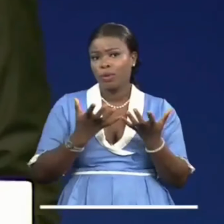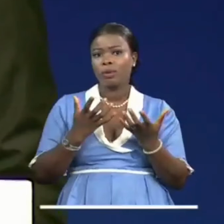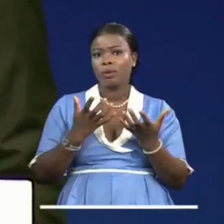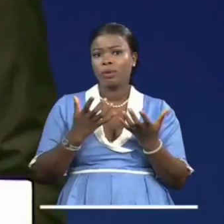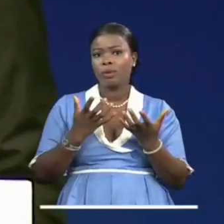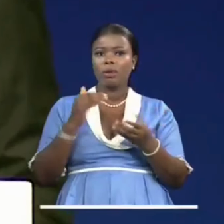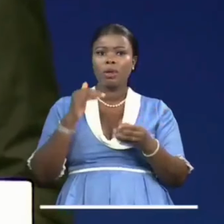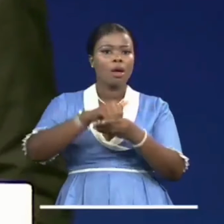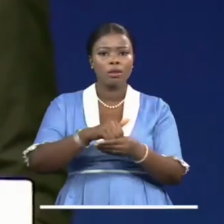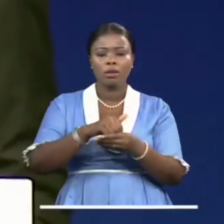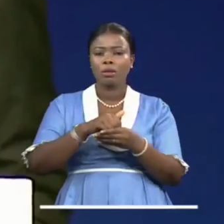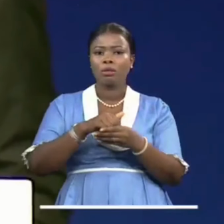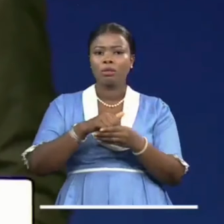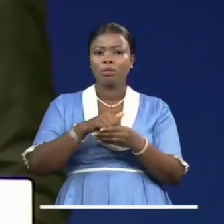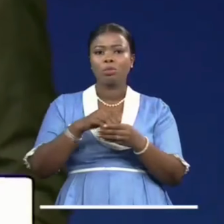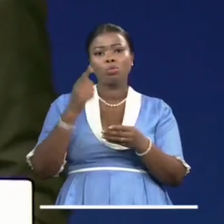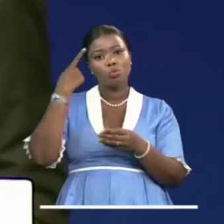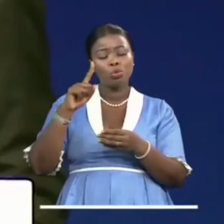prochaines